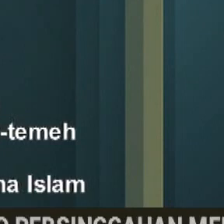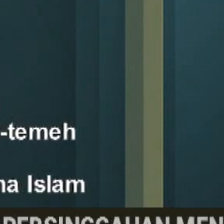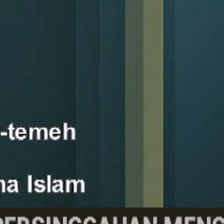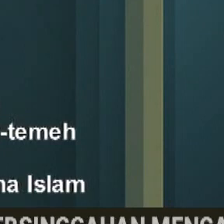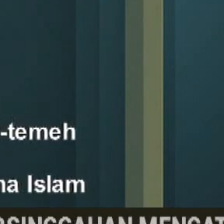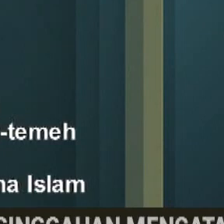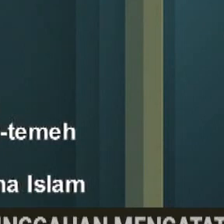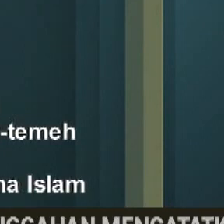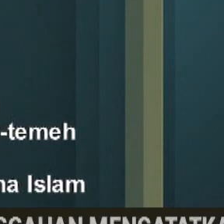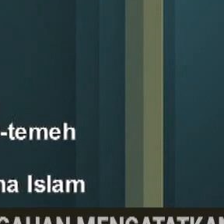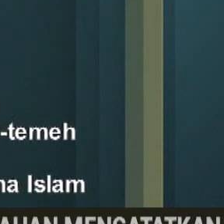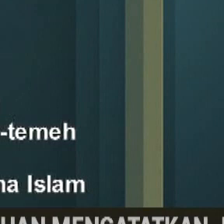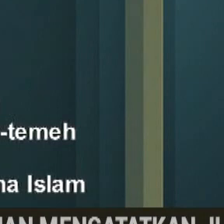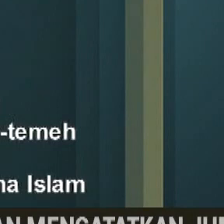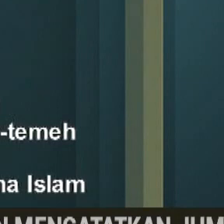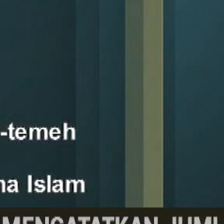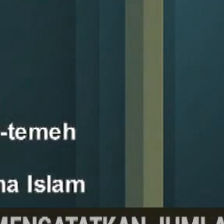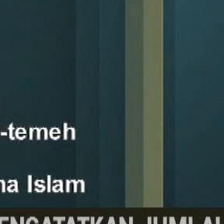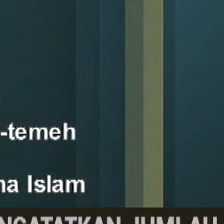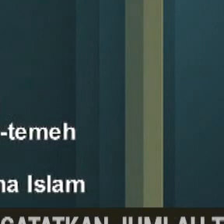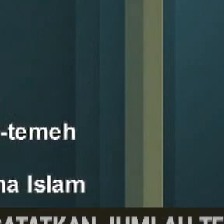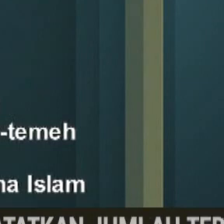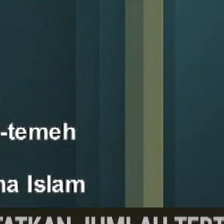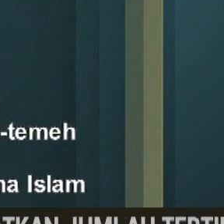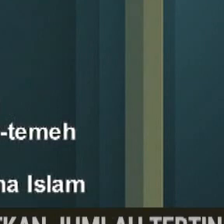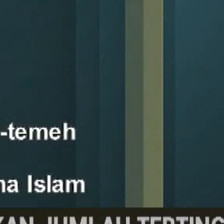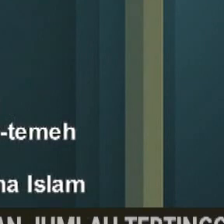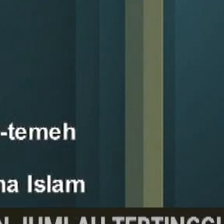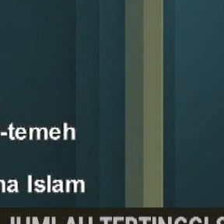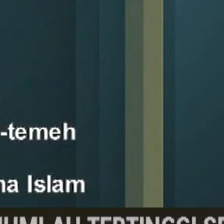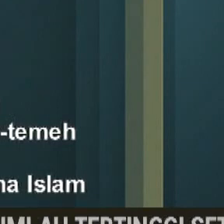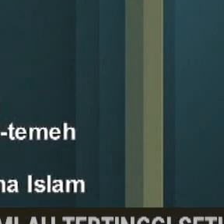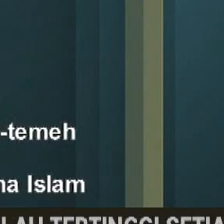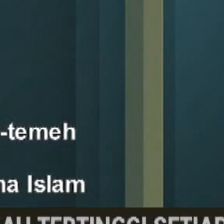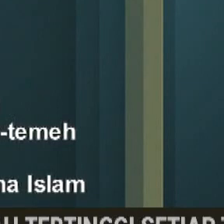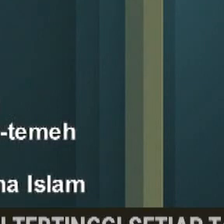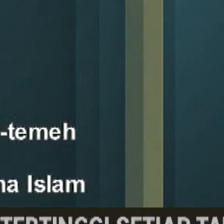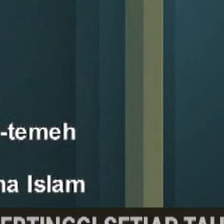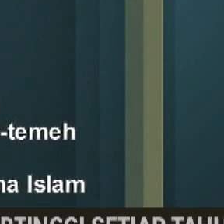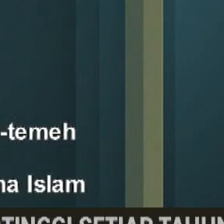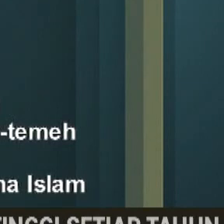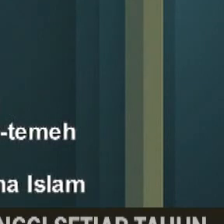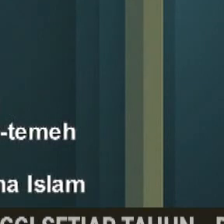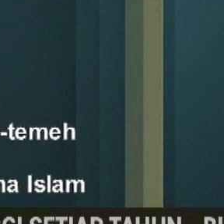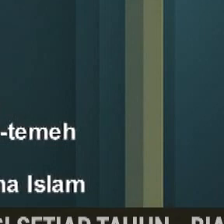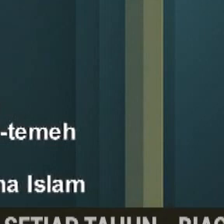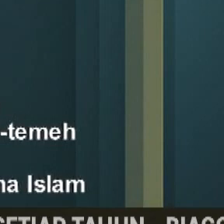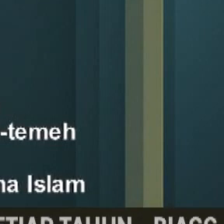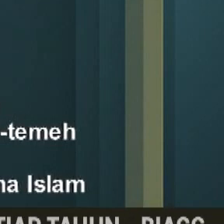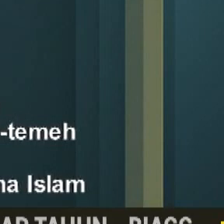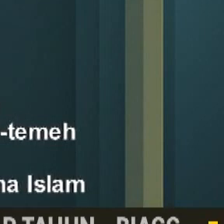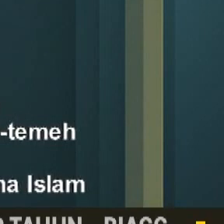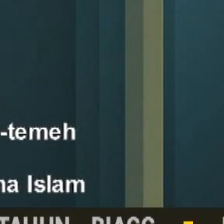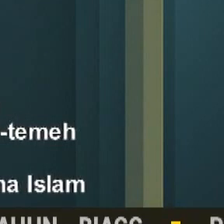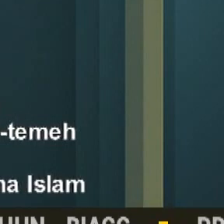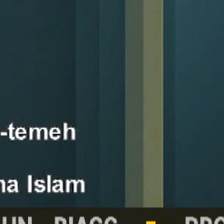hubungan silaturrahim, perselisihan, apatah lagi menimbulkan dendam dan permusuhan. Imam